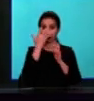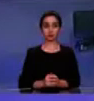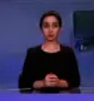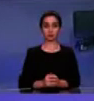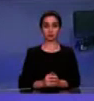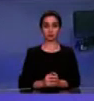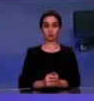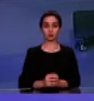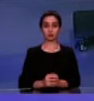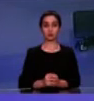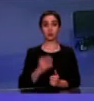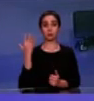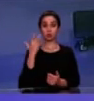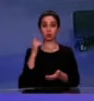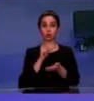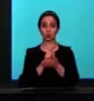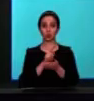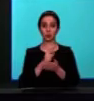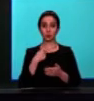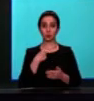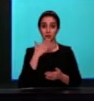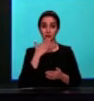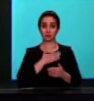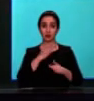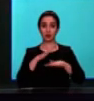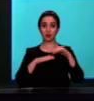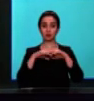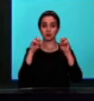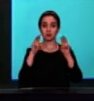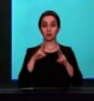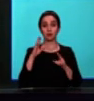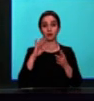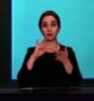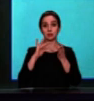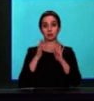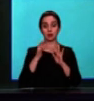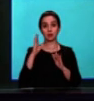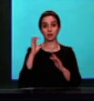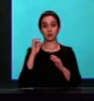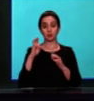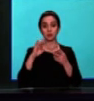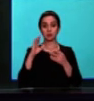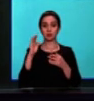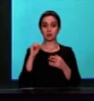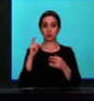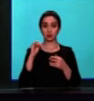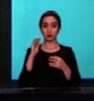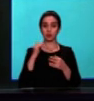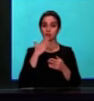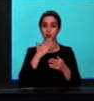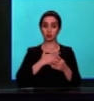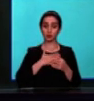topshirig'imiz. Demak, 5-chi topshiriq. Men sevgan kasb nomli veb sahifa tayyorlang. Veb sahifa foniga